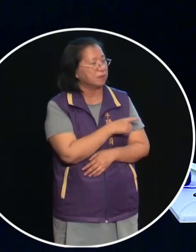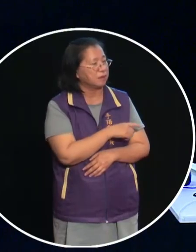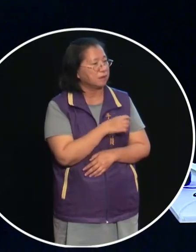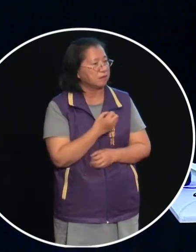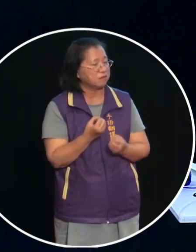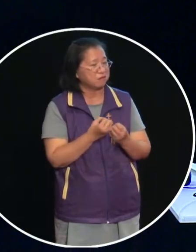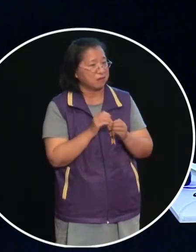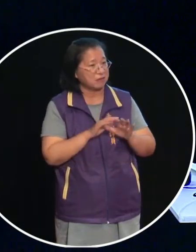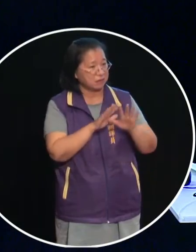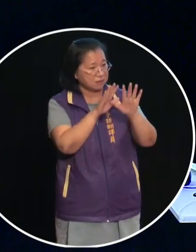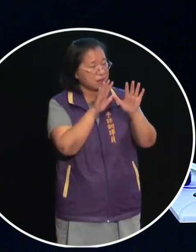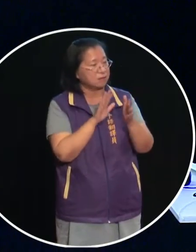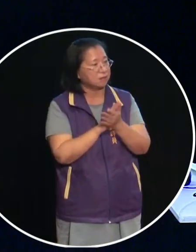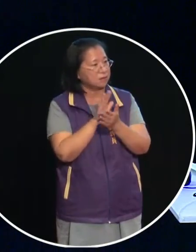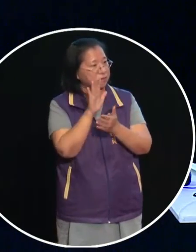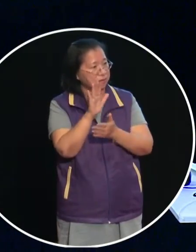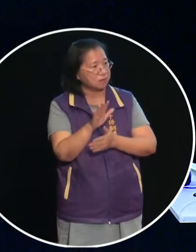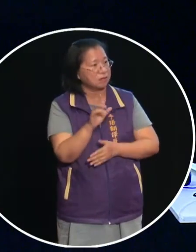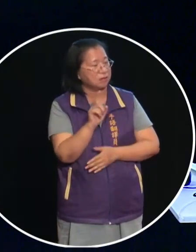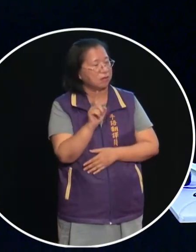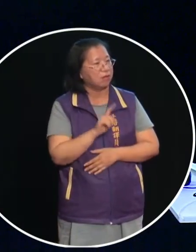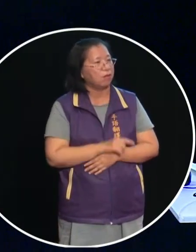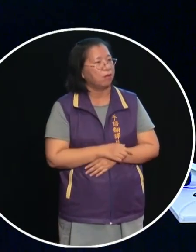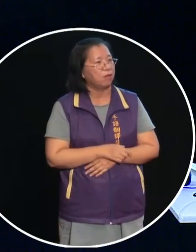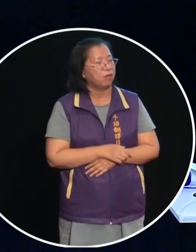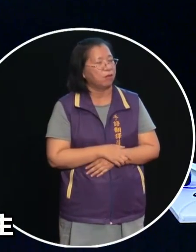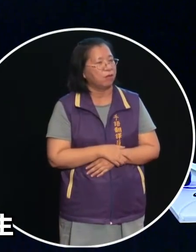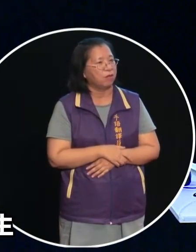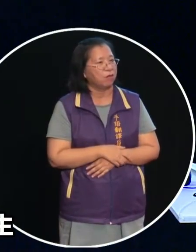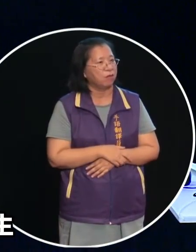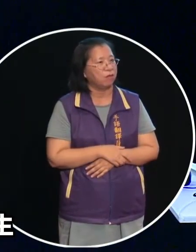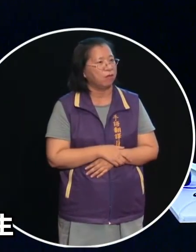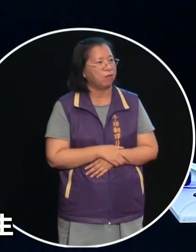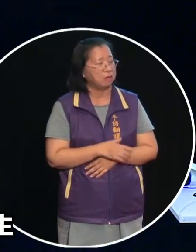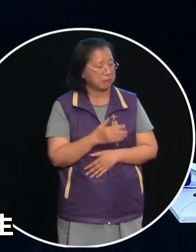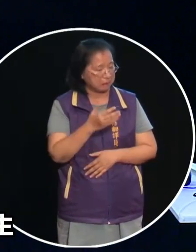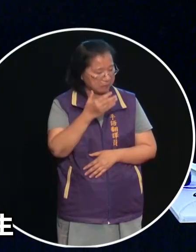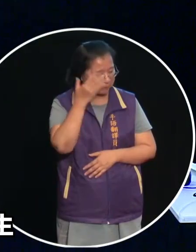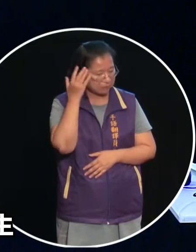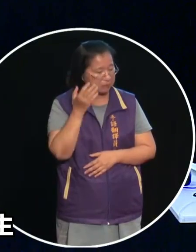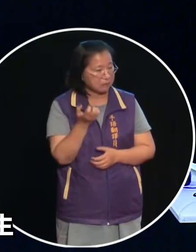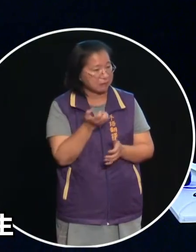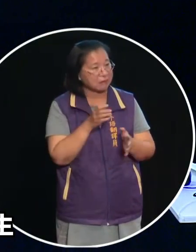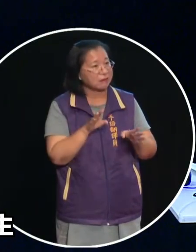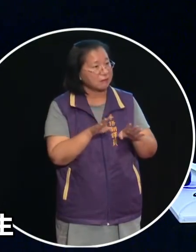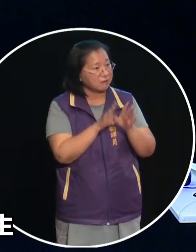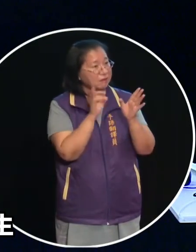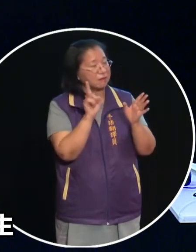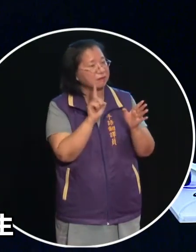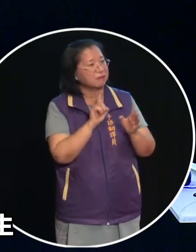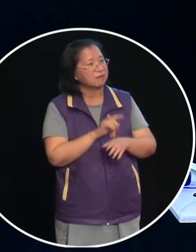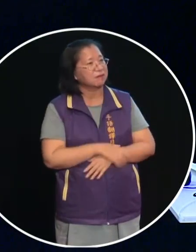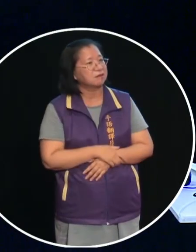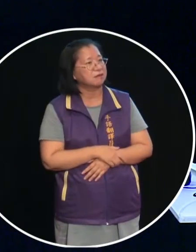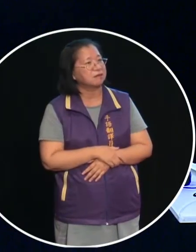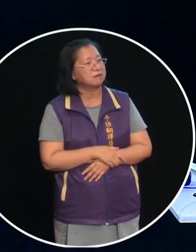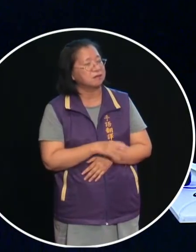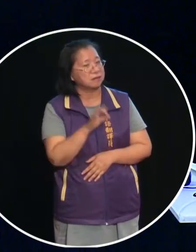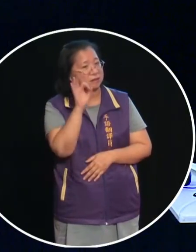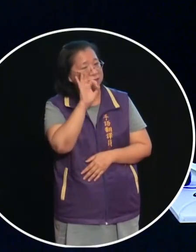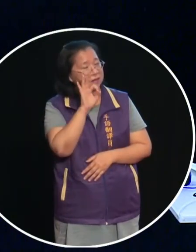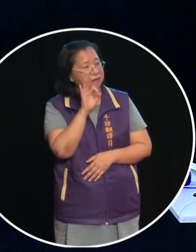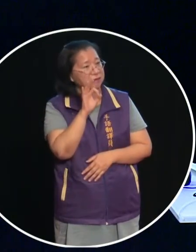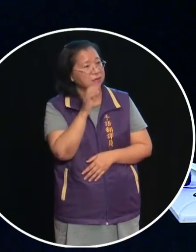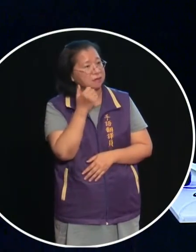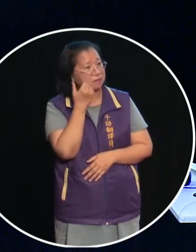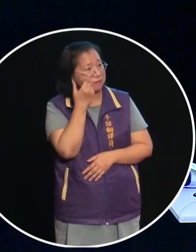后，要在日本成长。这个时候，他们开始是找这个岸信介先生。那岸